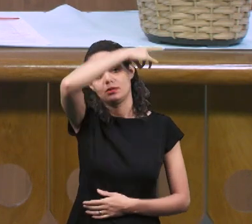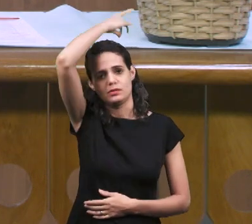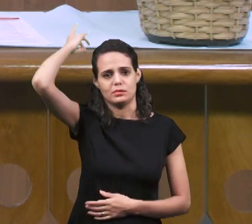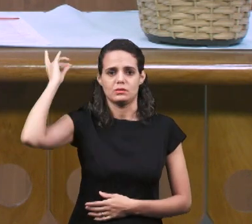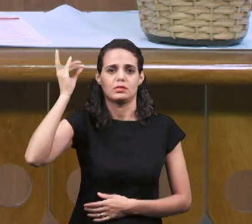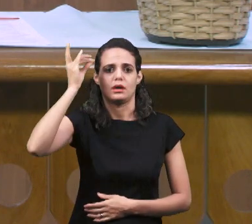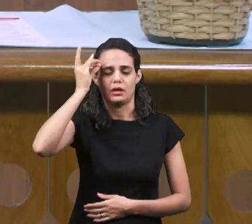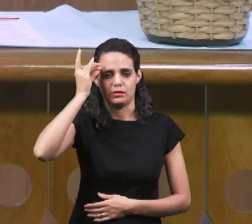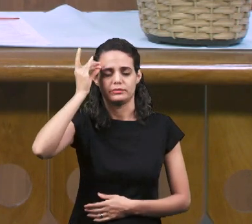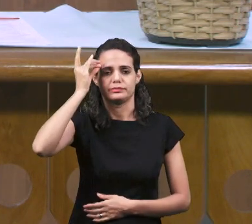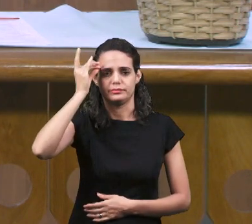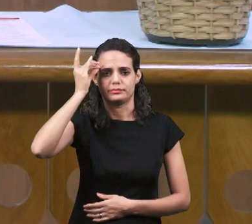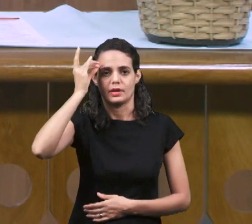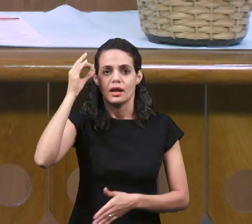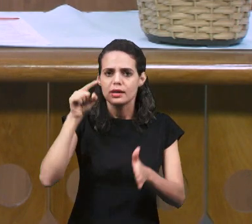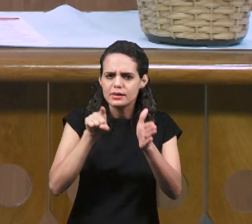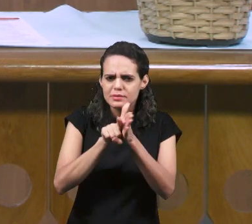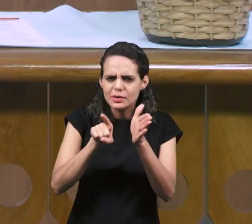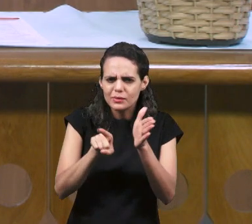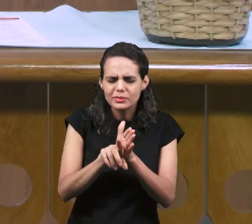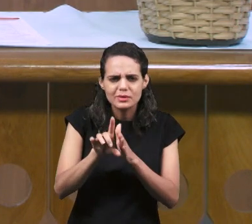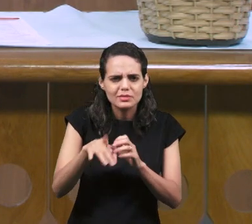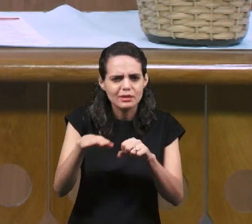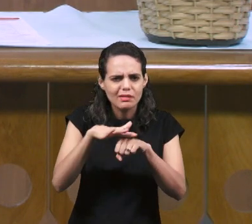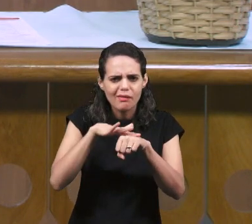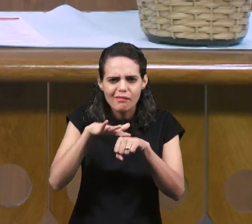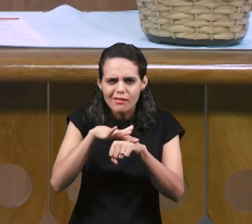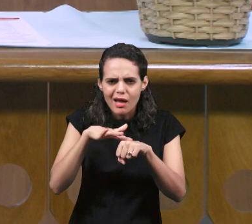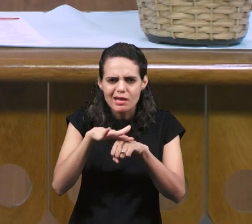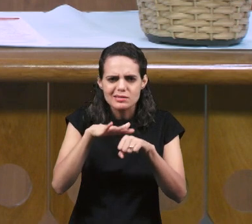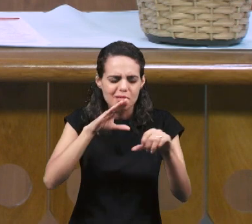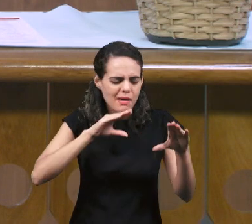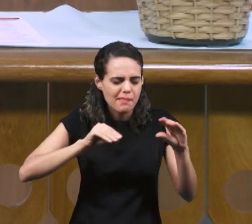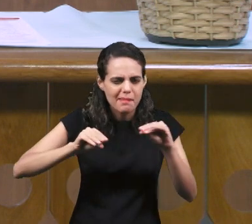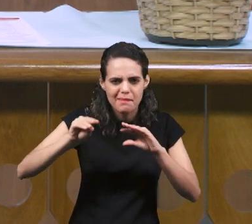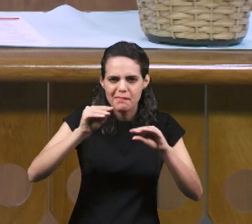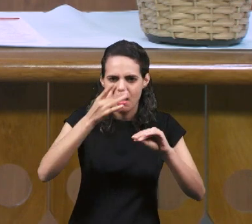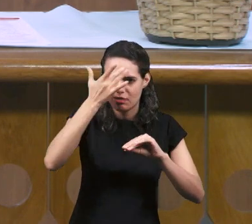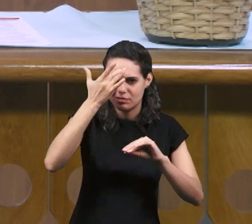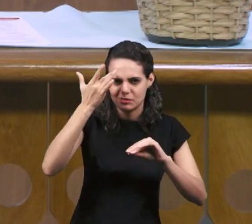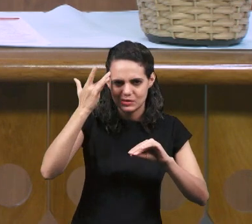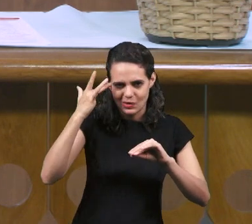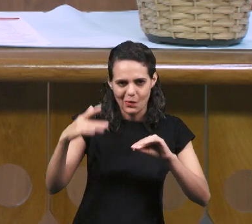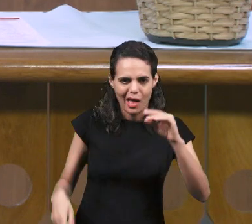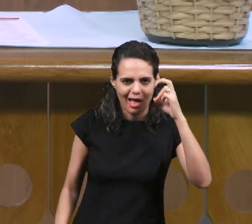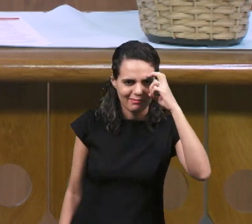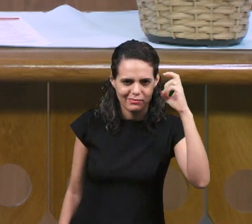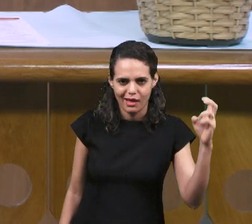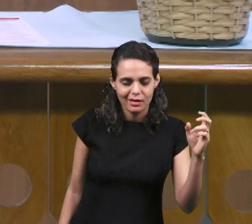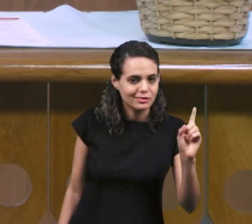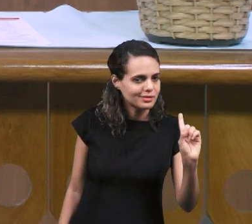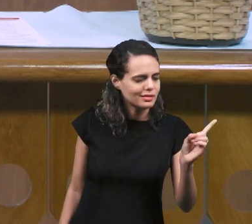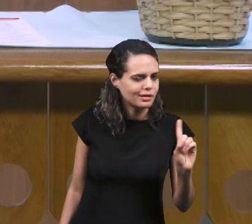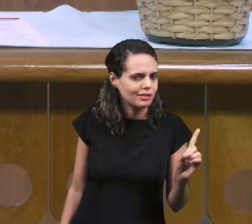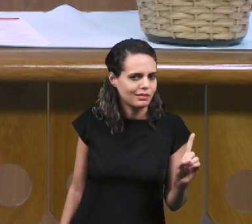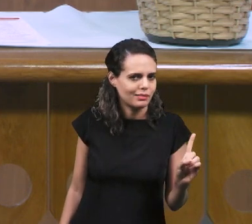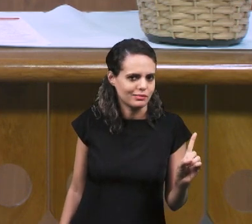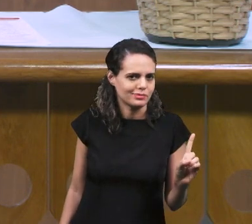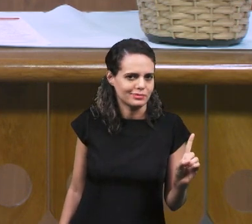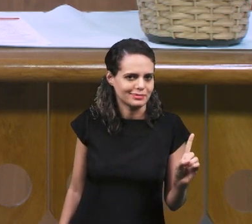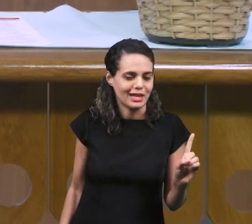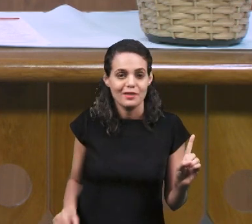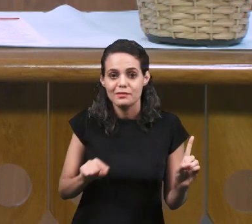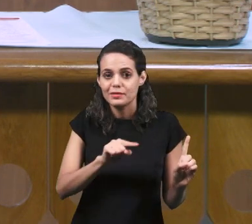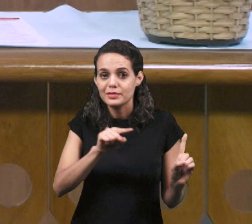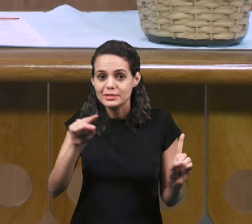comment, de conversations de savants. Non. Les questions, vous allez voir la parole, vous allez